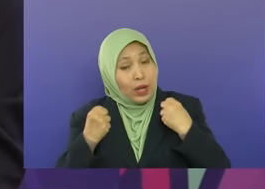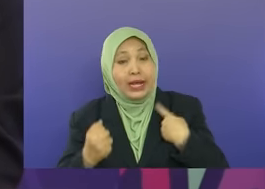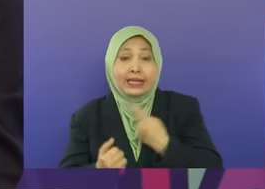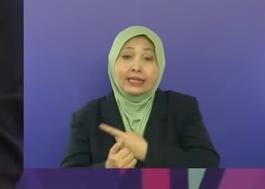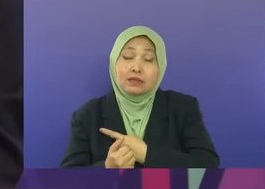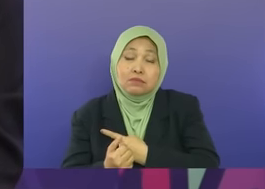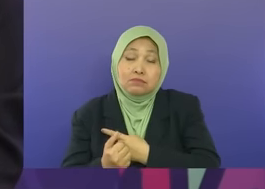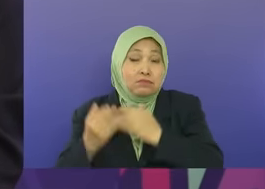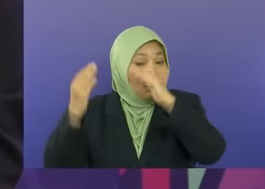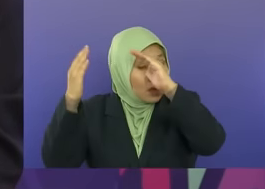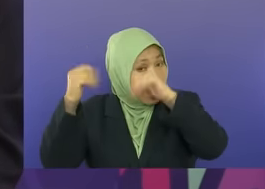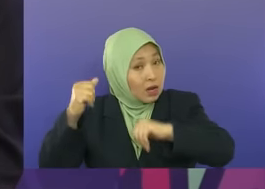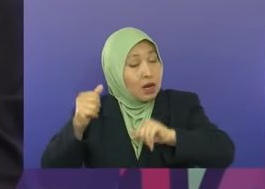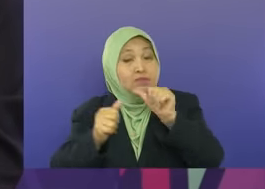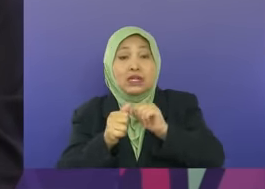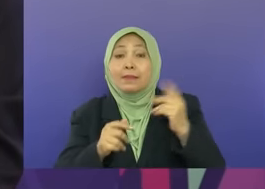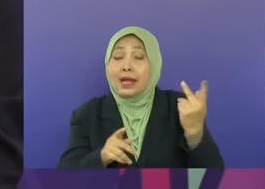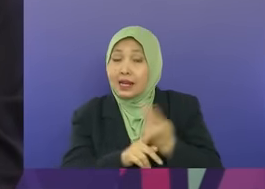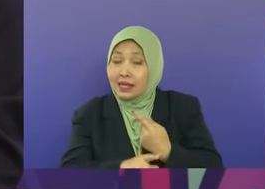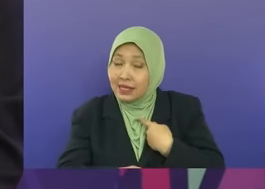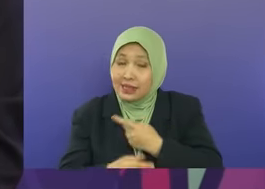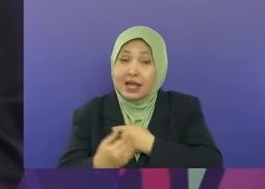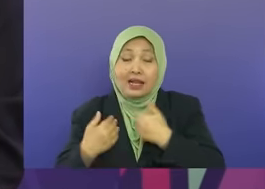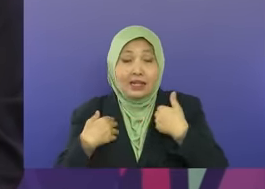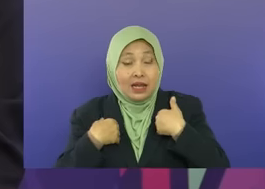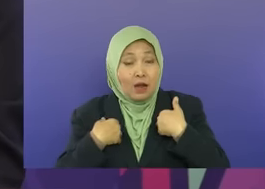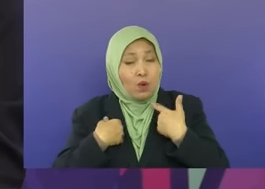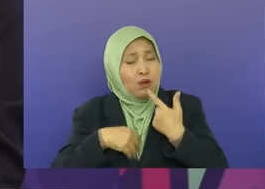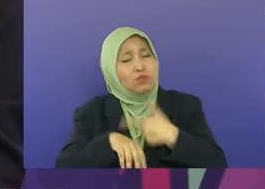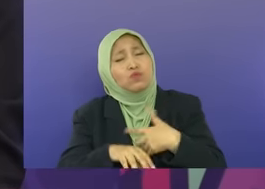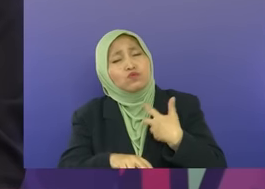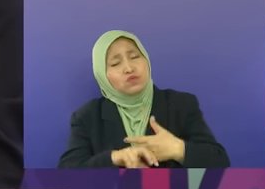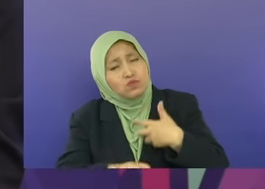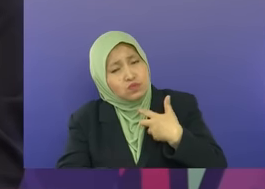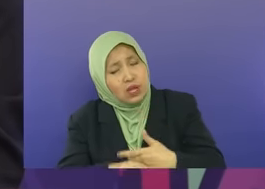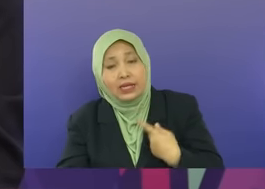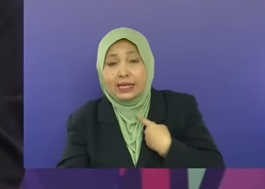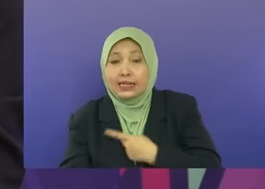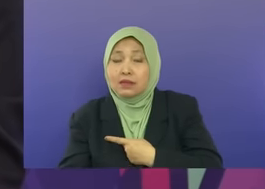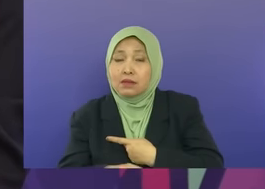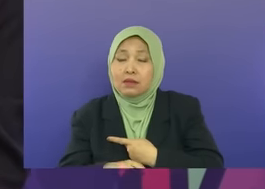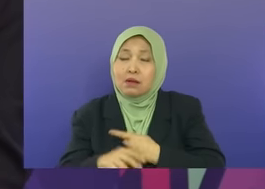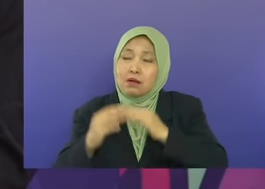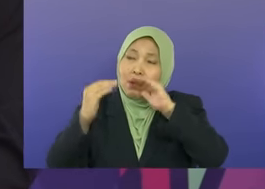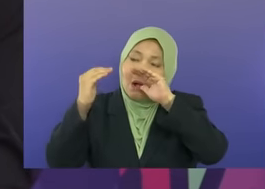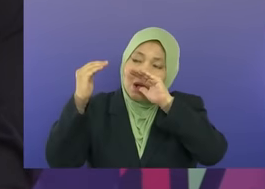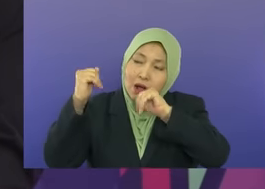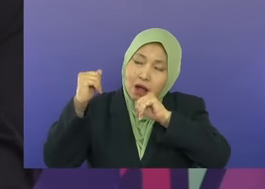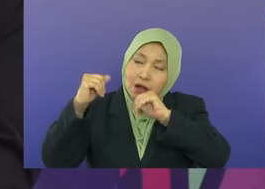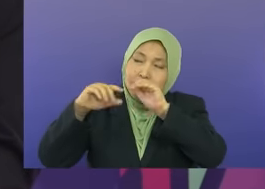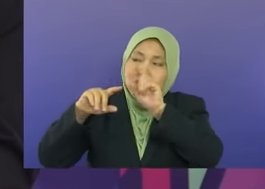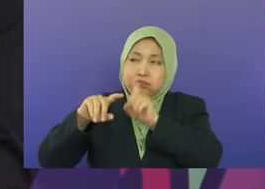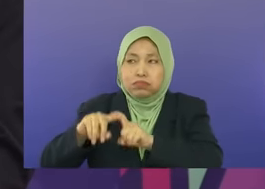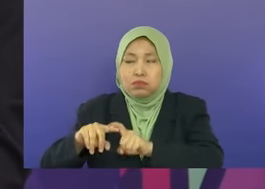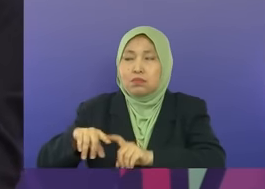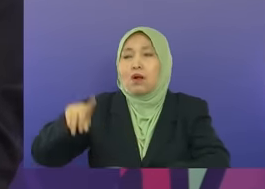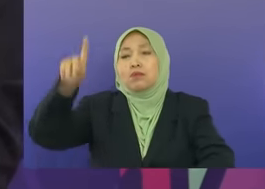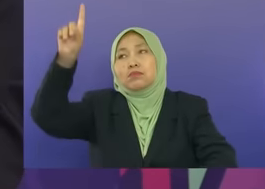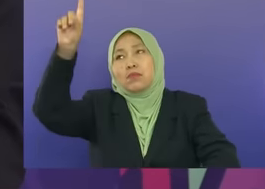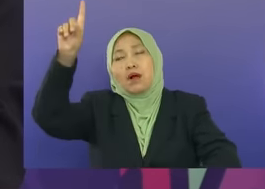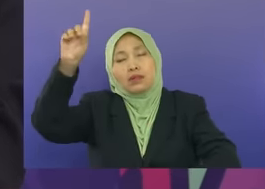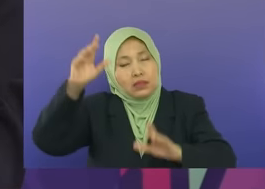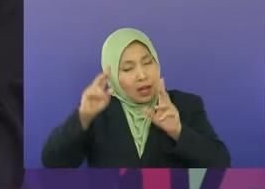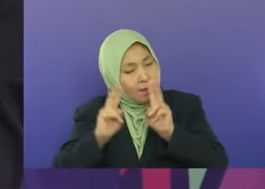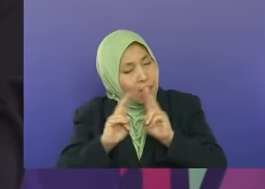moga-moga setiap kali kita berada di tiga kesusahan kita bergantung harap pada Allah subhanahu wa ta'ala dan yang